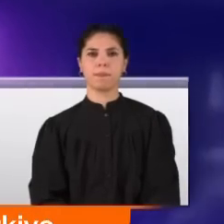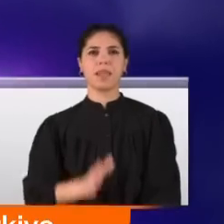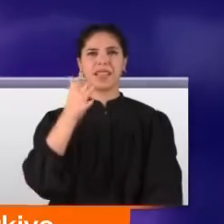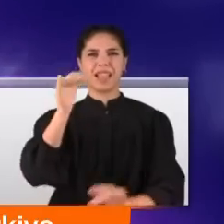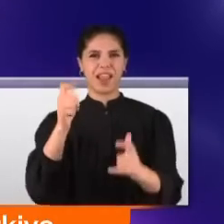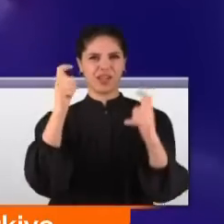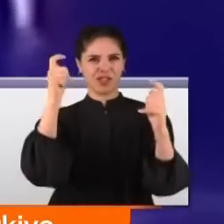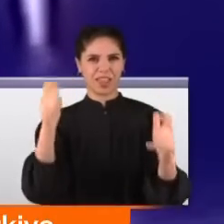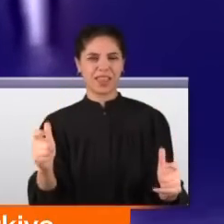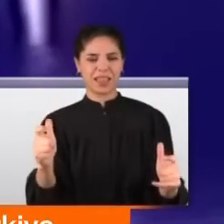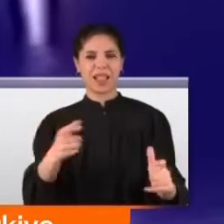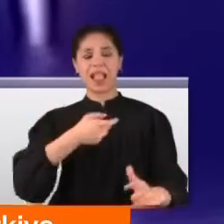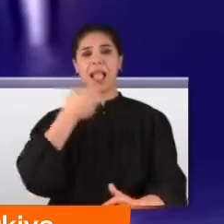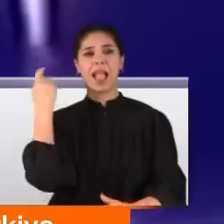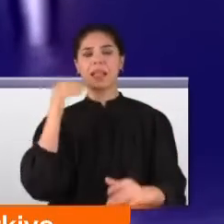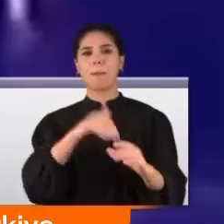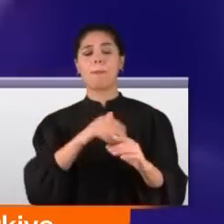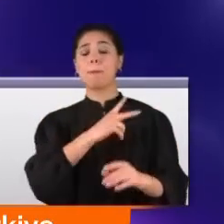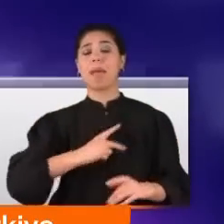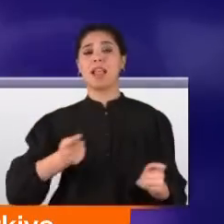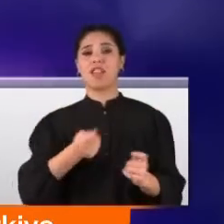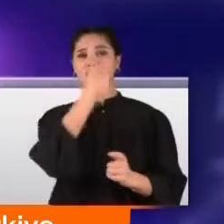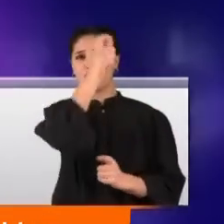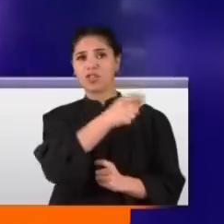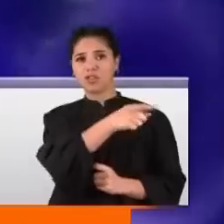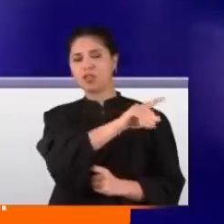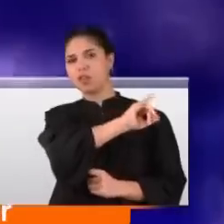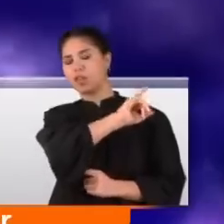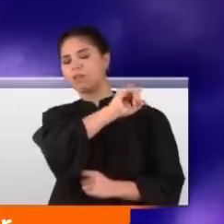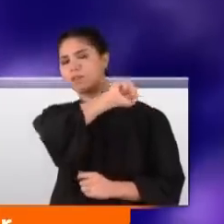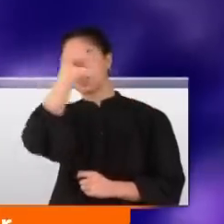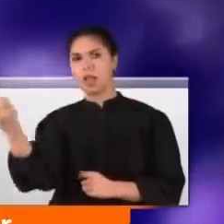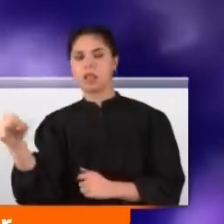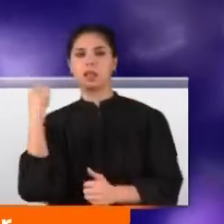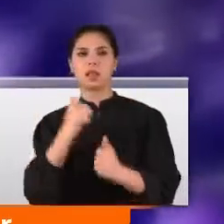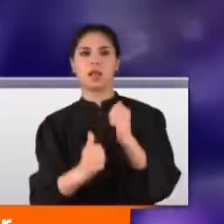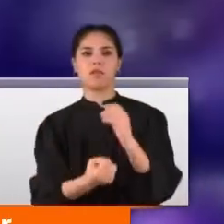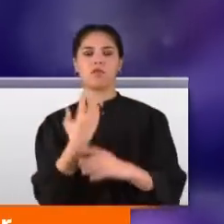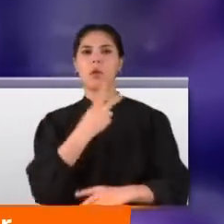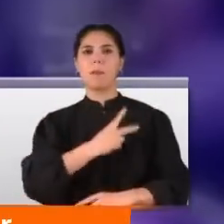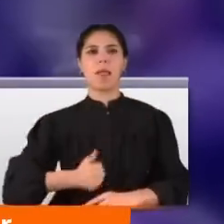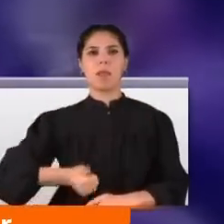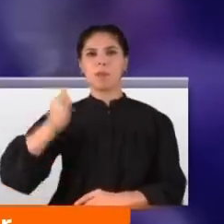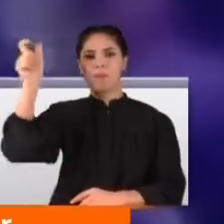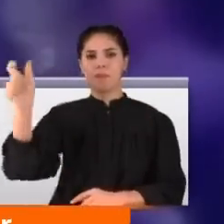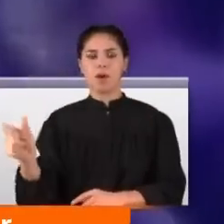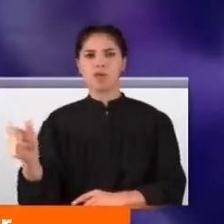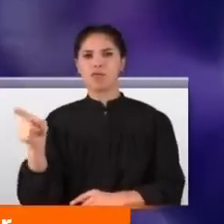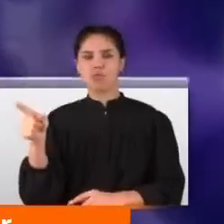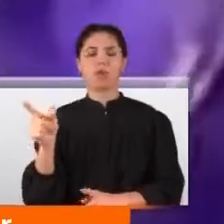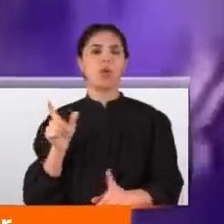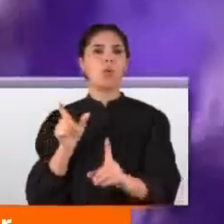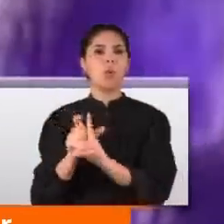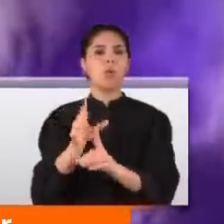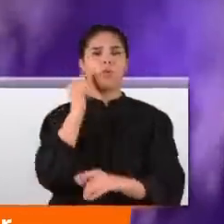Gittiği eğlence mekanında eski bir belediye çalışanının saldırısına uğradığı arbede çıktı. Belediye başkanını korumaları zor